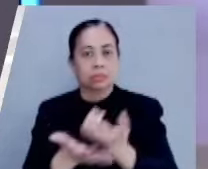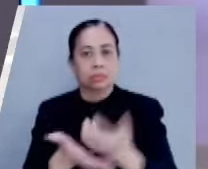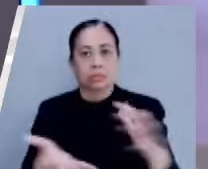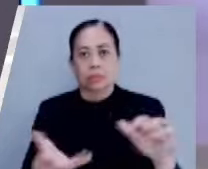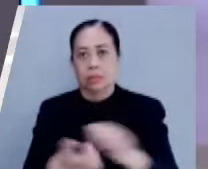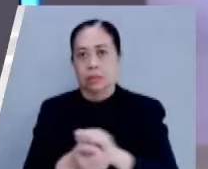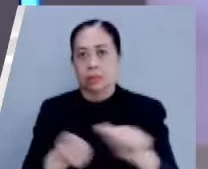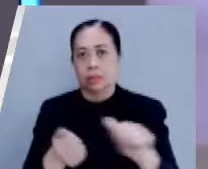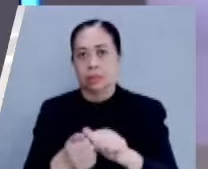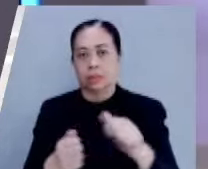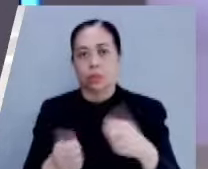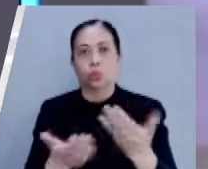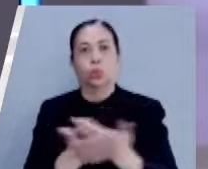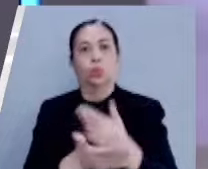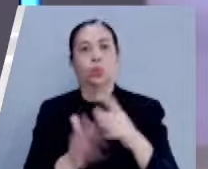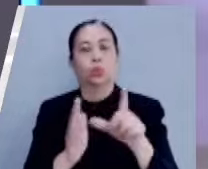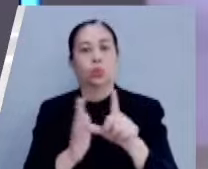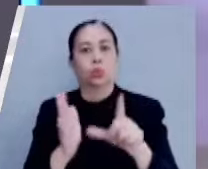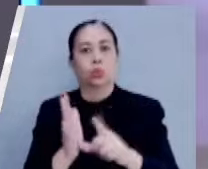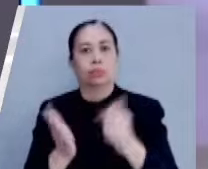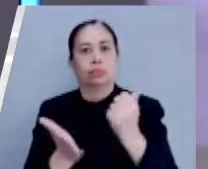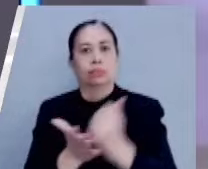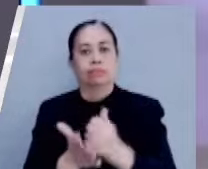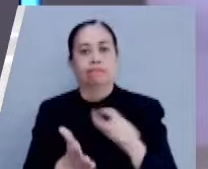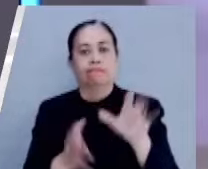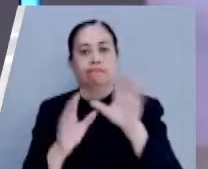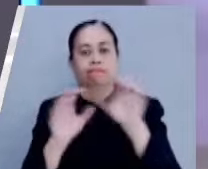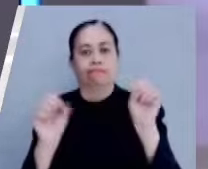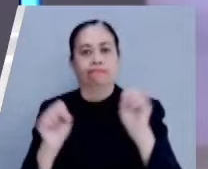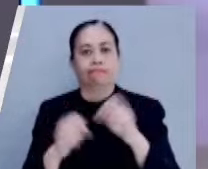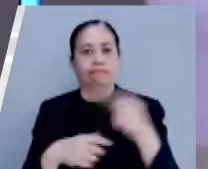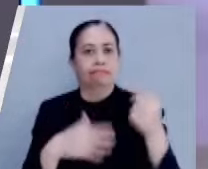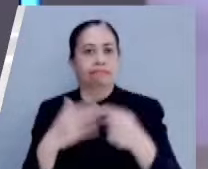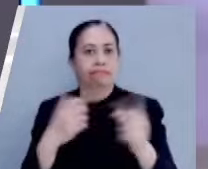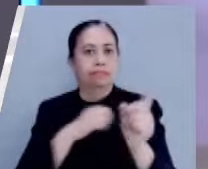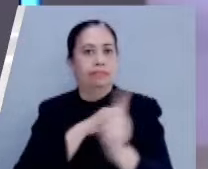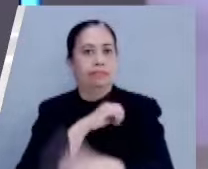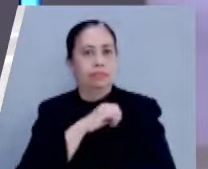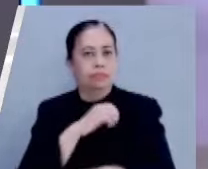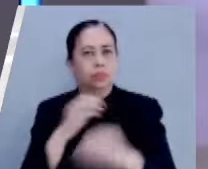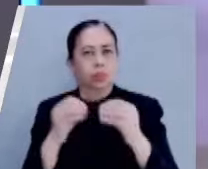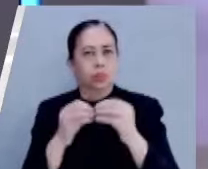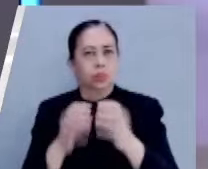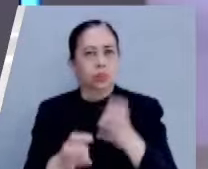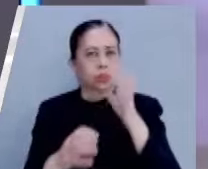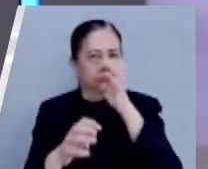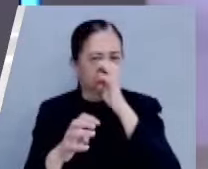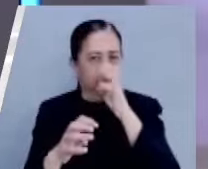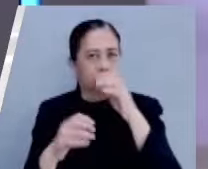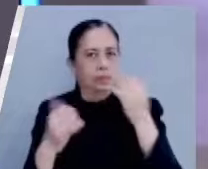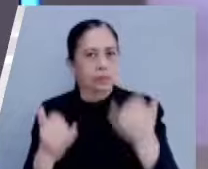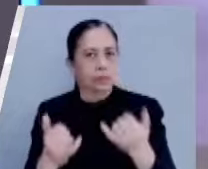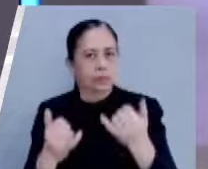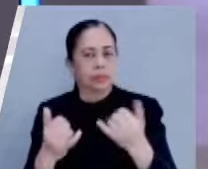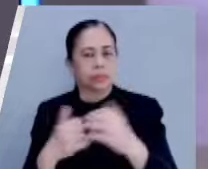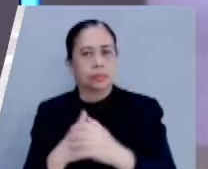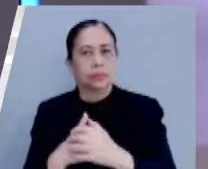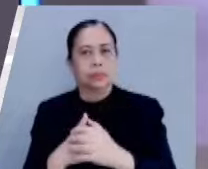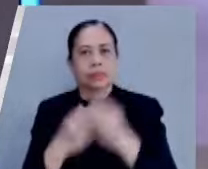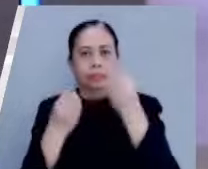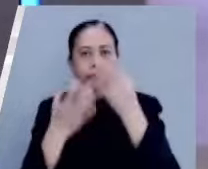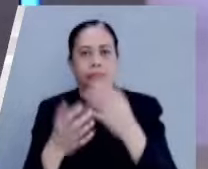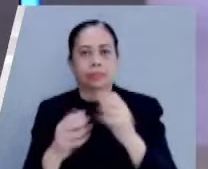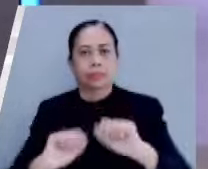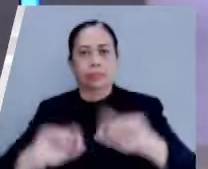sa bagong batas na nilagdaan ng Pangulo. Ang iba pang parusa na mas mabigat sa kasalukuyan, alamin sa live